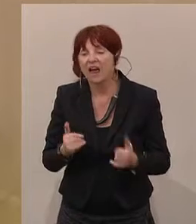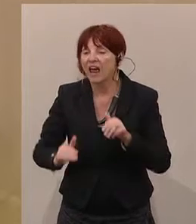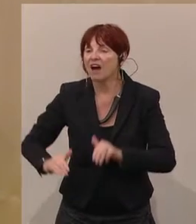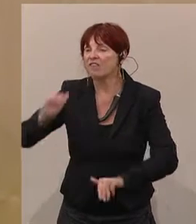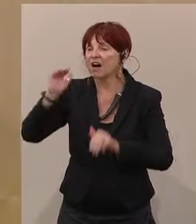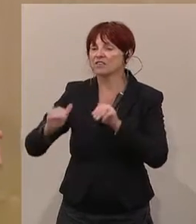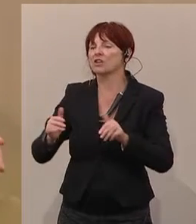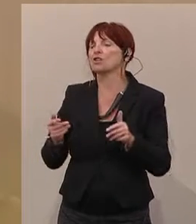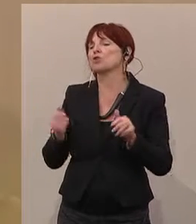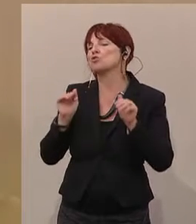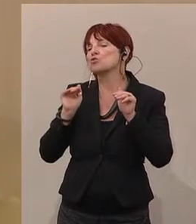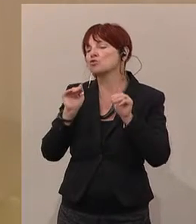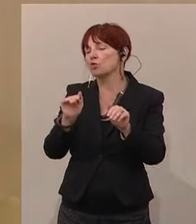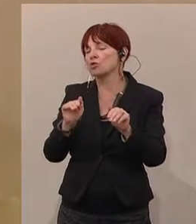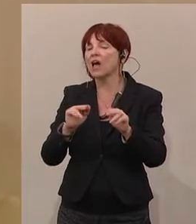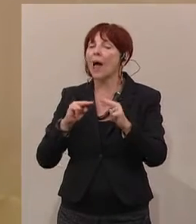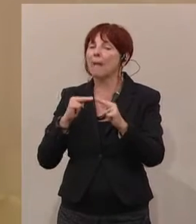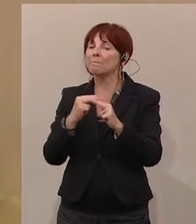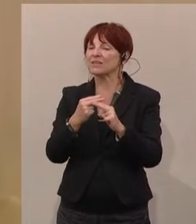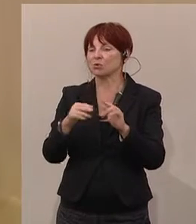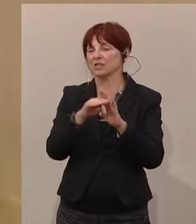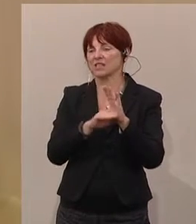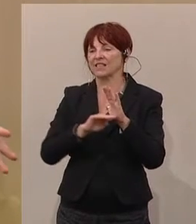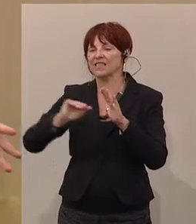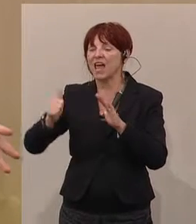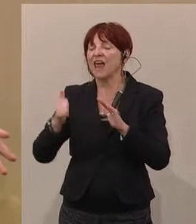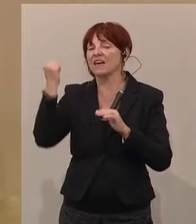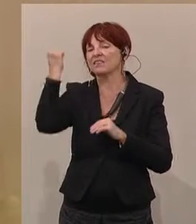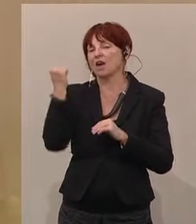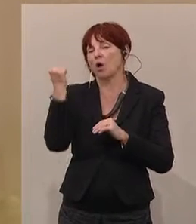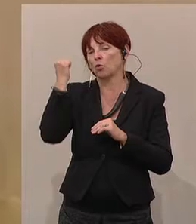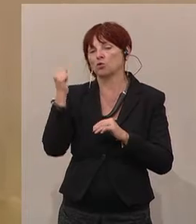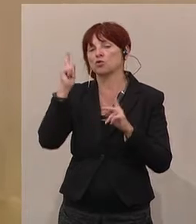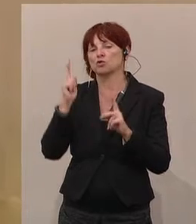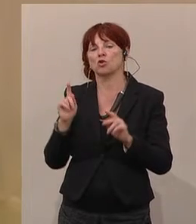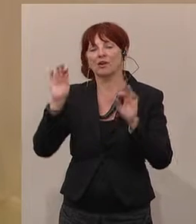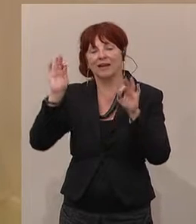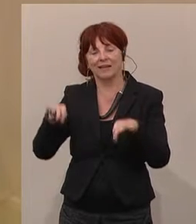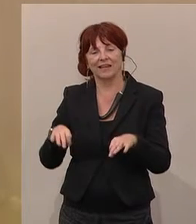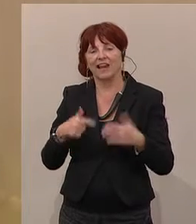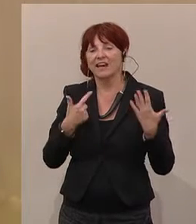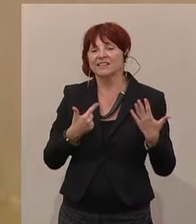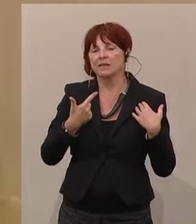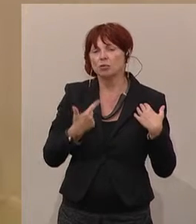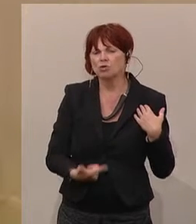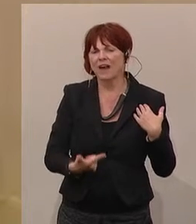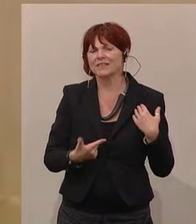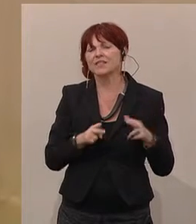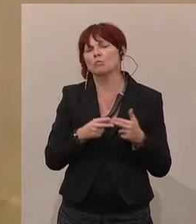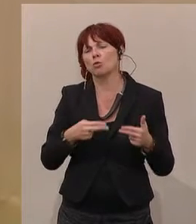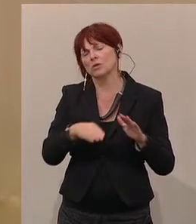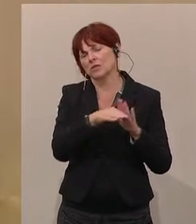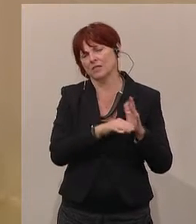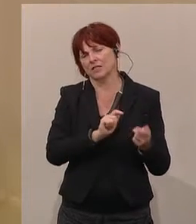Erwachsenenschutzanpassungsgesetz zu beschließen, das am 1. August in Kraft treten soll und wo insgesamt in 27 Bundesgesetzen hier Anpassungen vollzogen